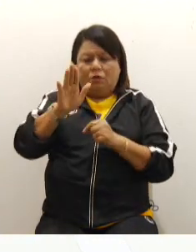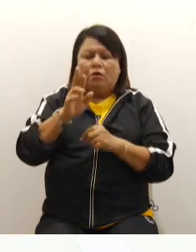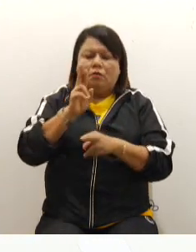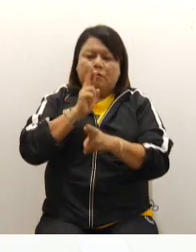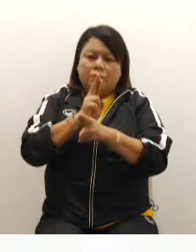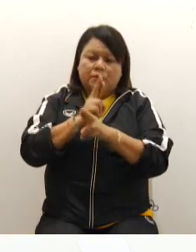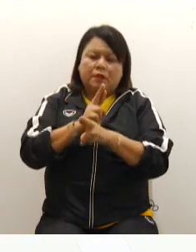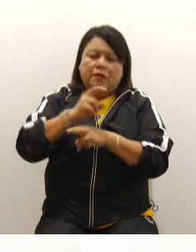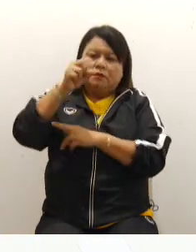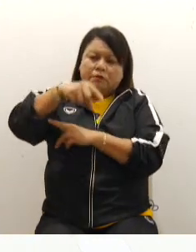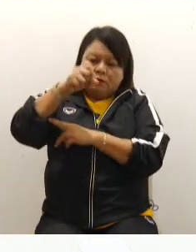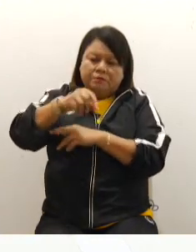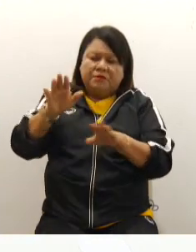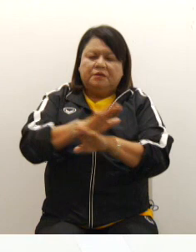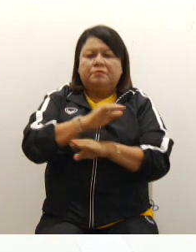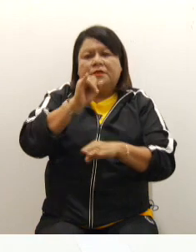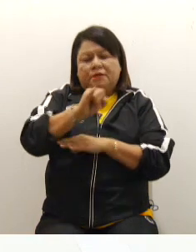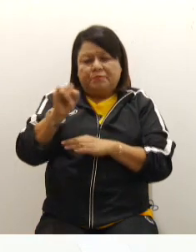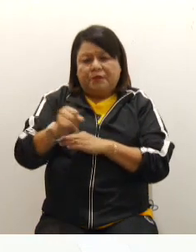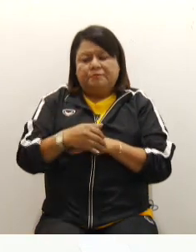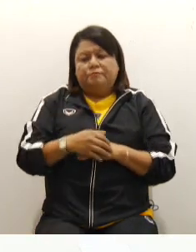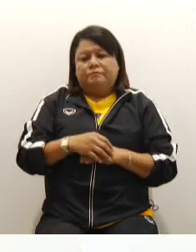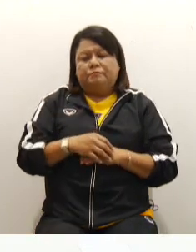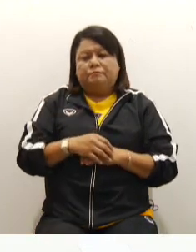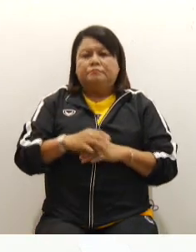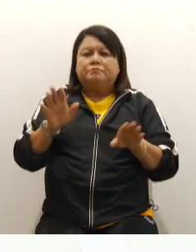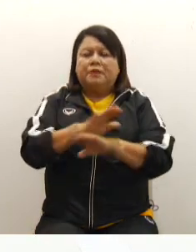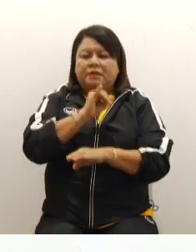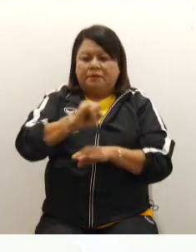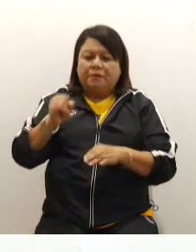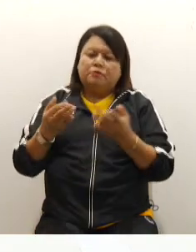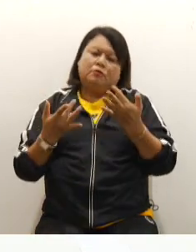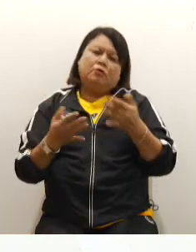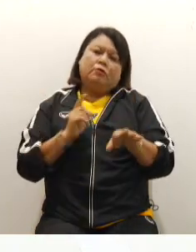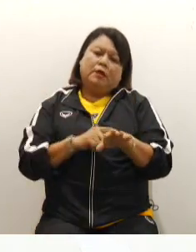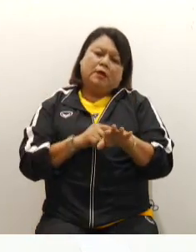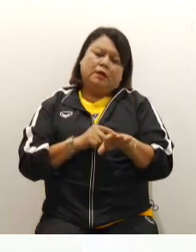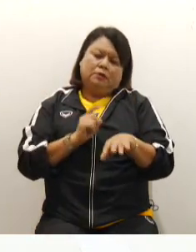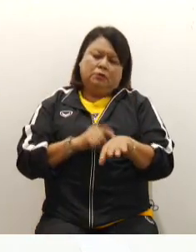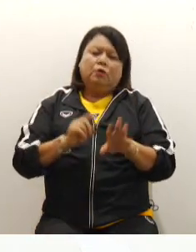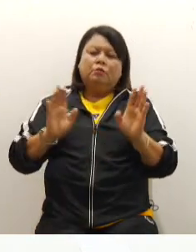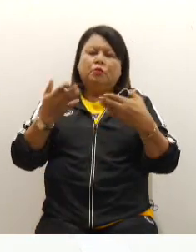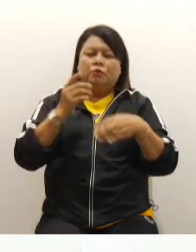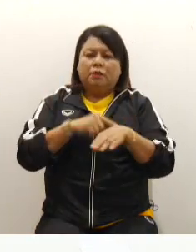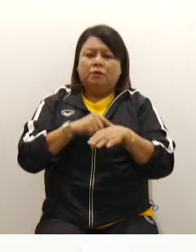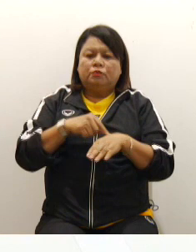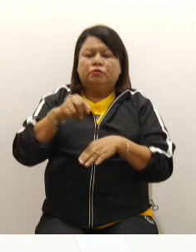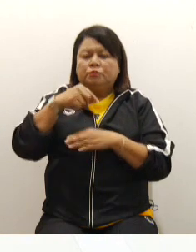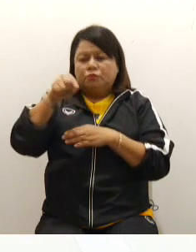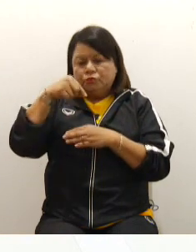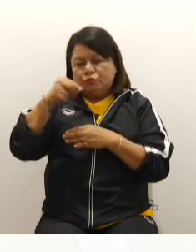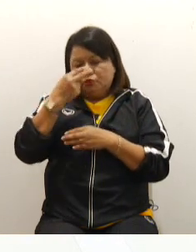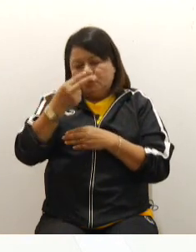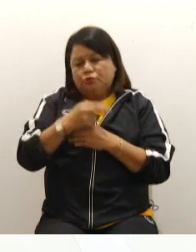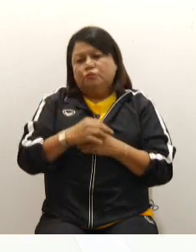าที่ไม่จำเป็นนะถ้าที่อาจารย์บอกว่าไม่จำเป็นต้องรอเวลาว่ามันจะต้องหมดอายุนั่นนี่โน่นขอให้มีการตรวจสอบรีเช็คอยู่ตลอดเว